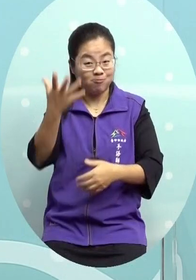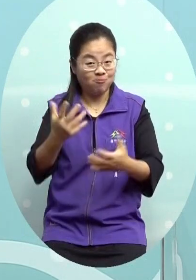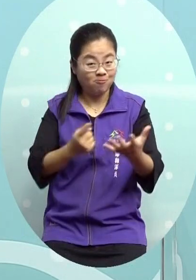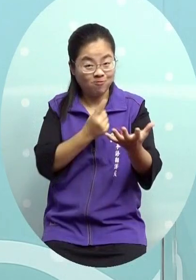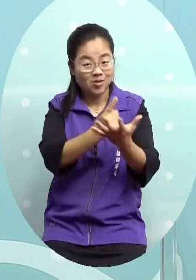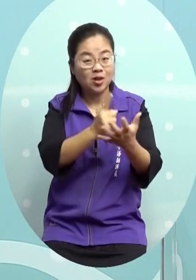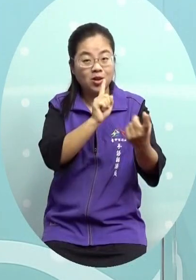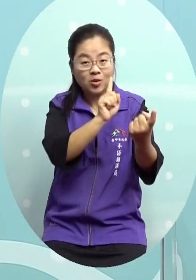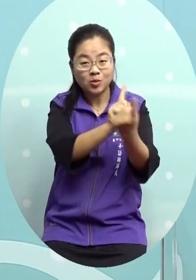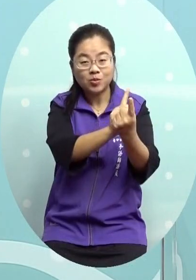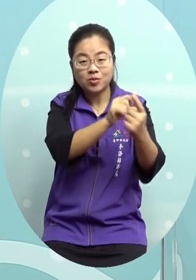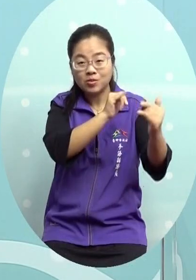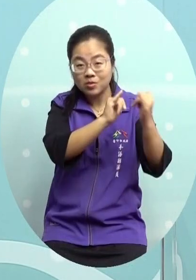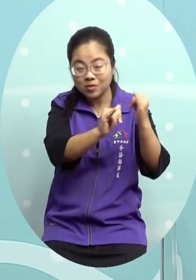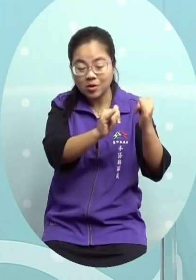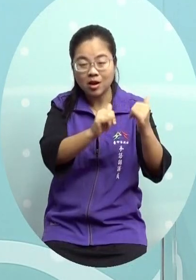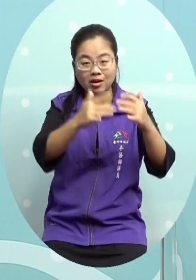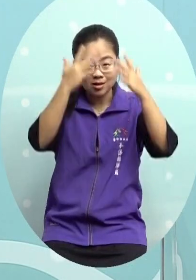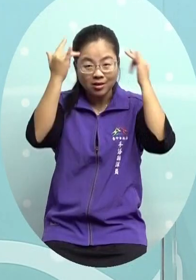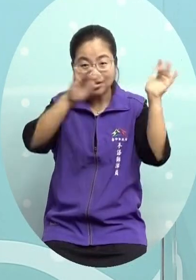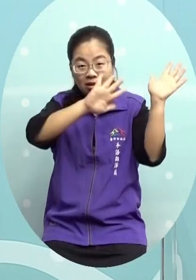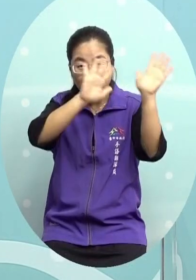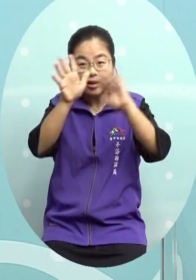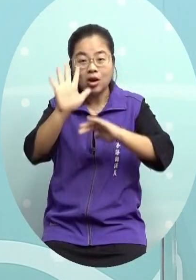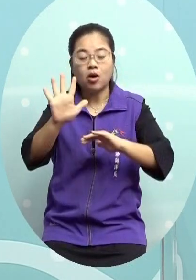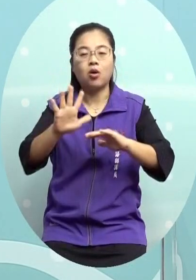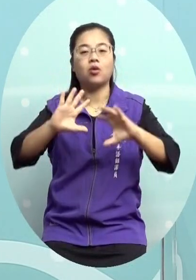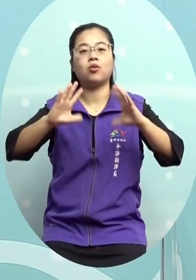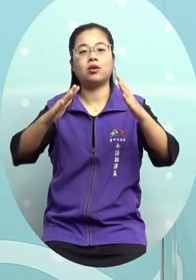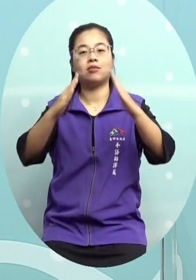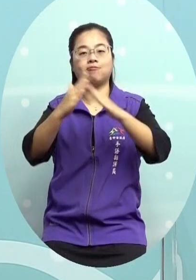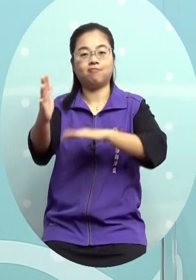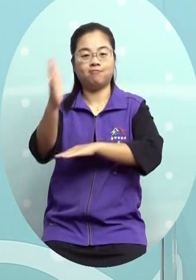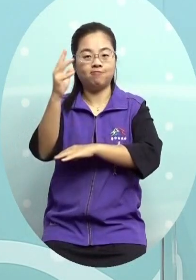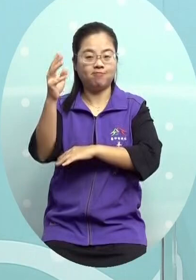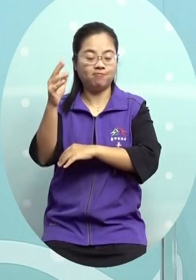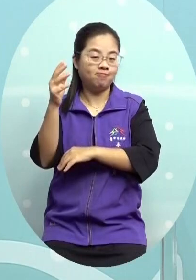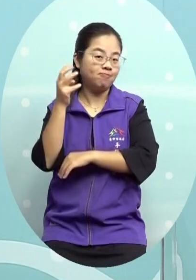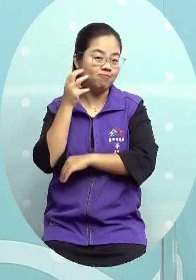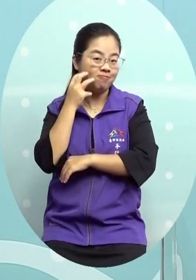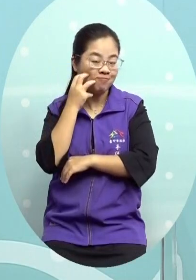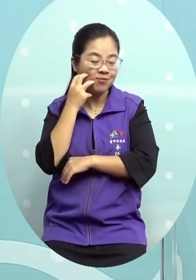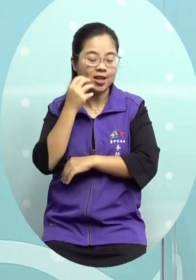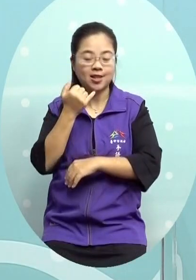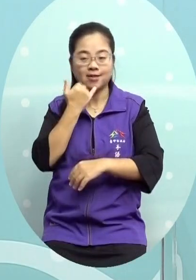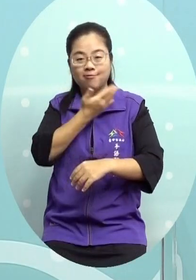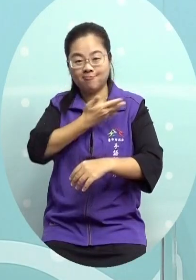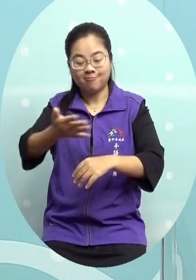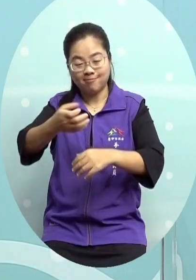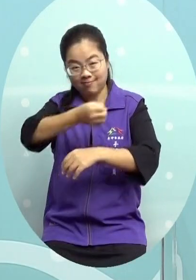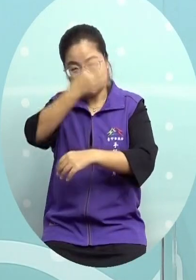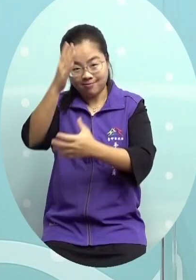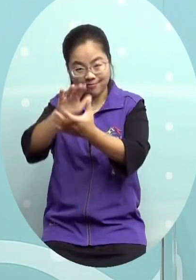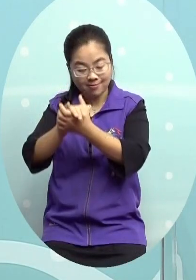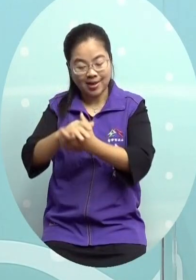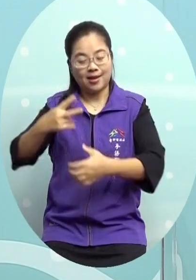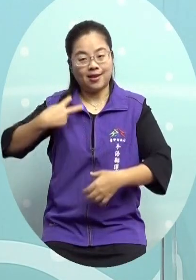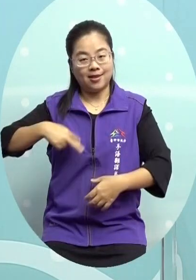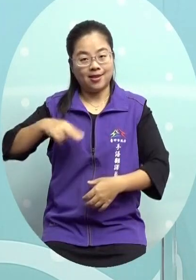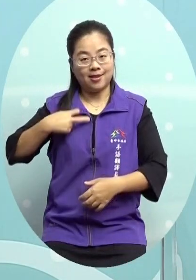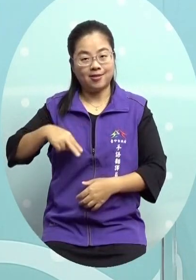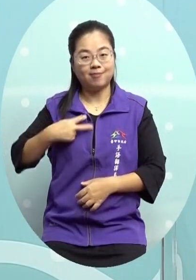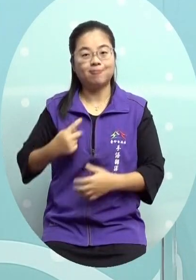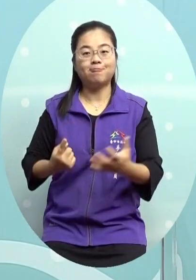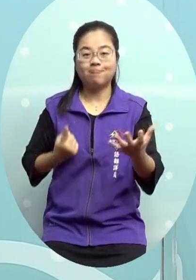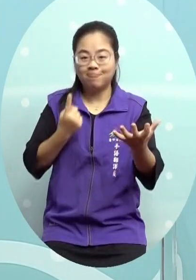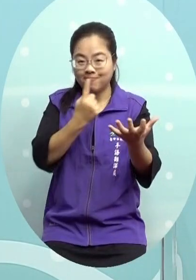会或者是公众议题有热情，这个国家的政治才有机会让更多年轻人知道，让更多年